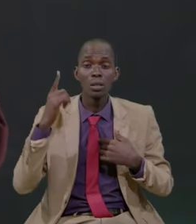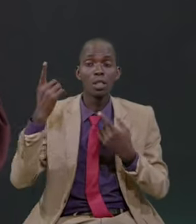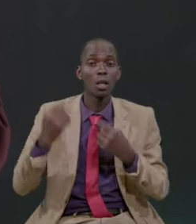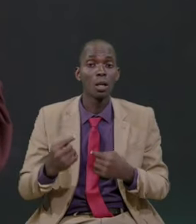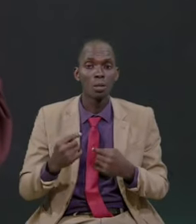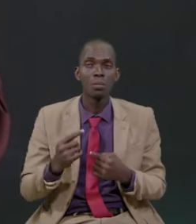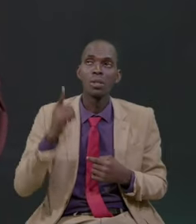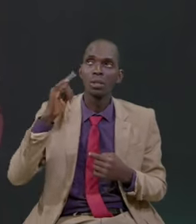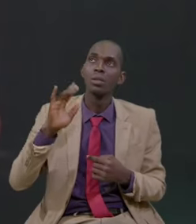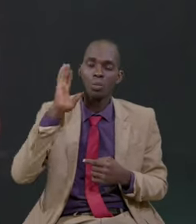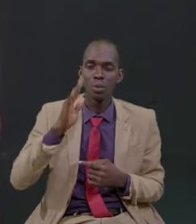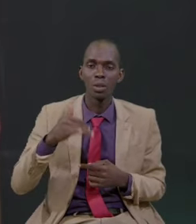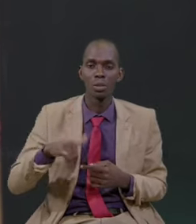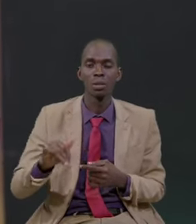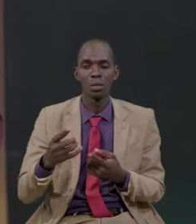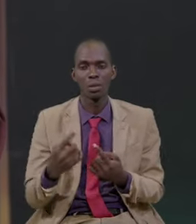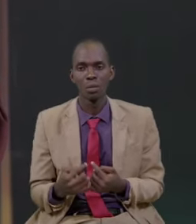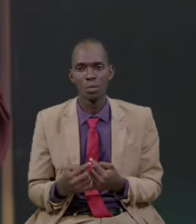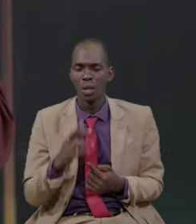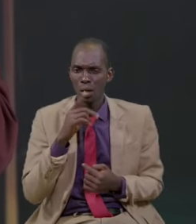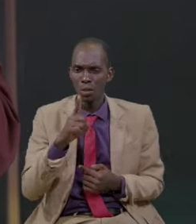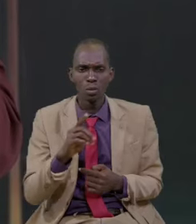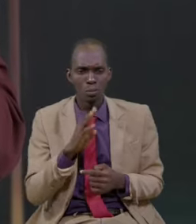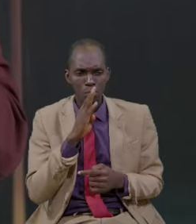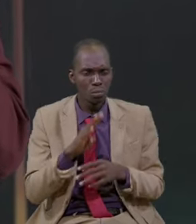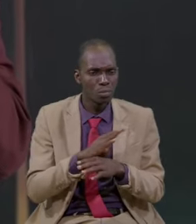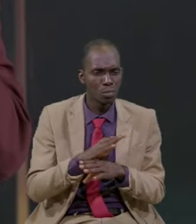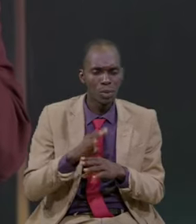Est-ce qu'il est déjà revenu? Est-ce que toi, maintenant, tu es occupé à ça?